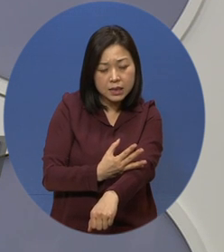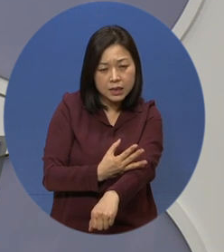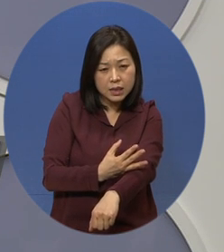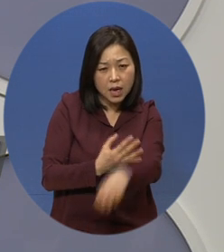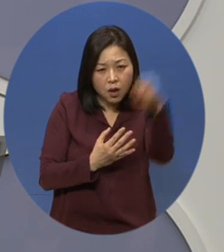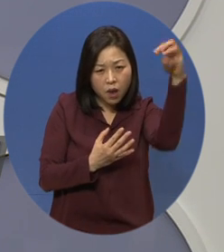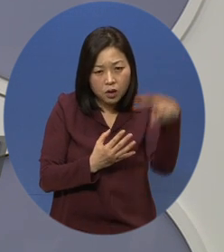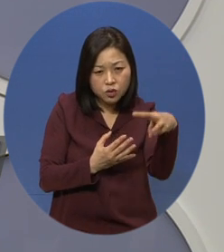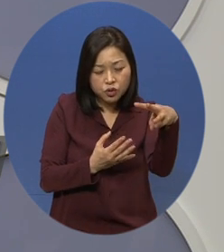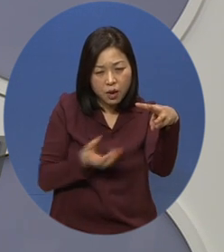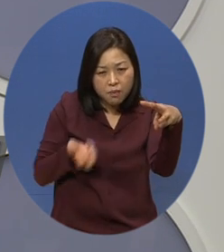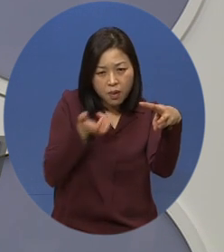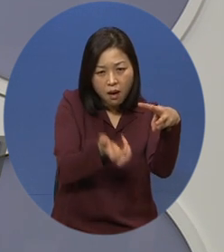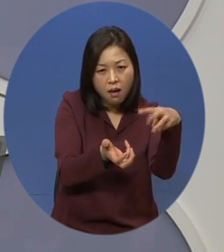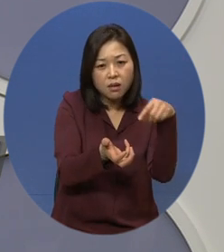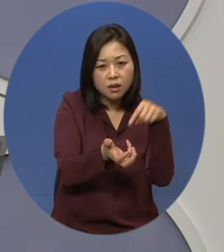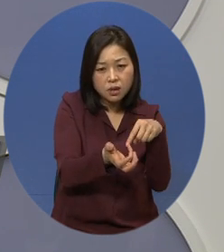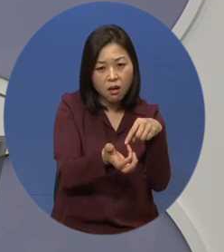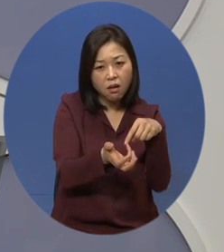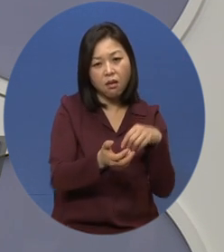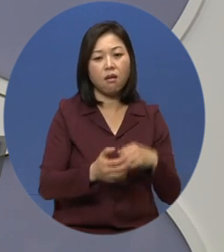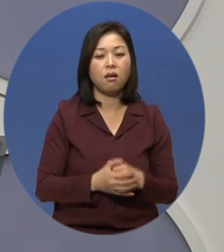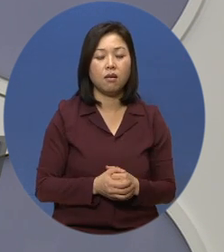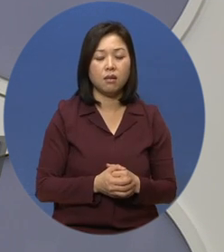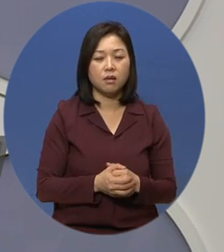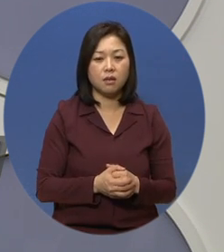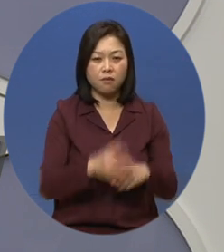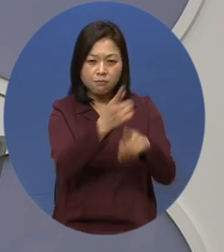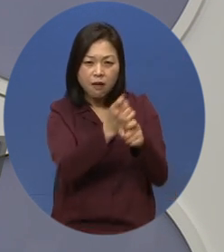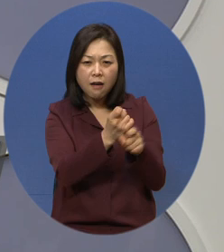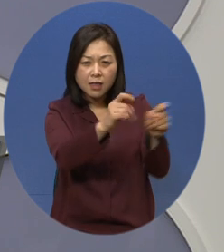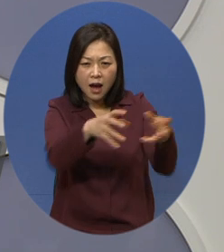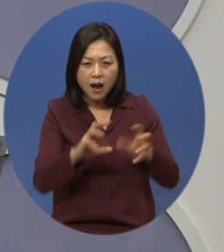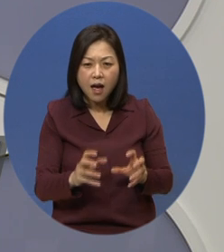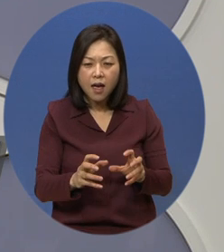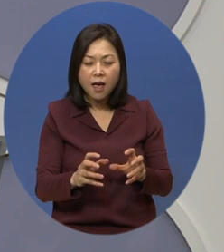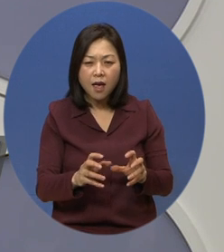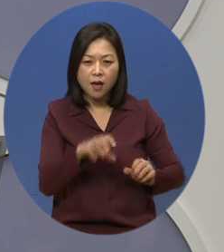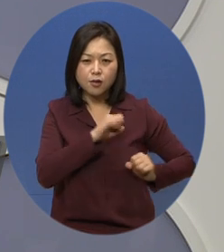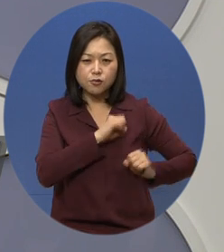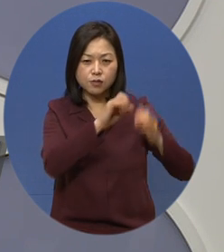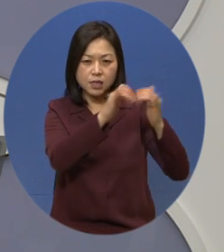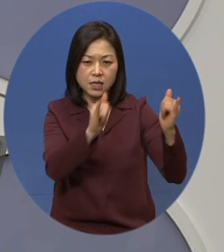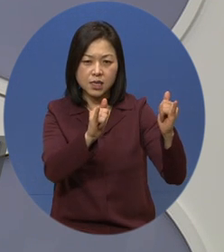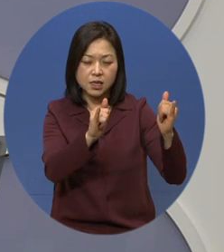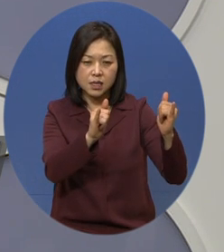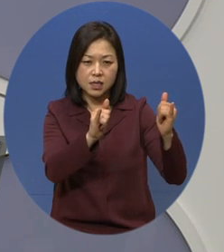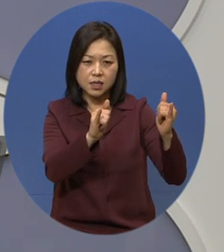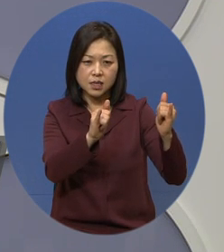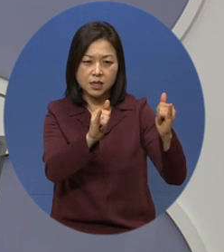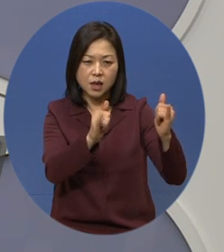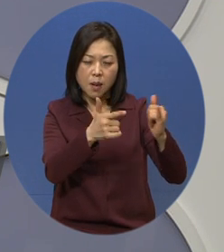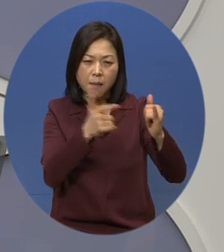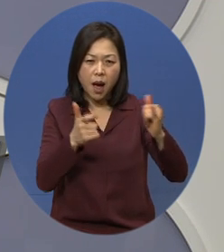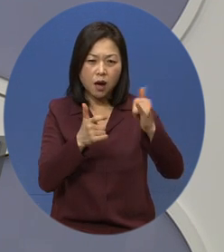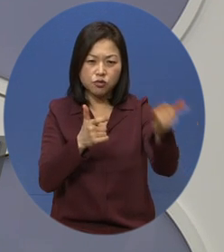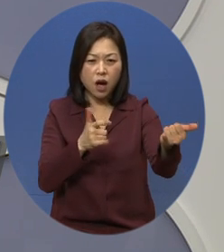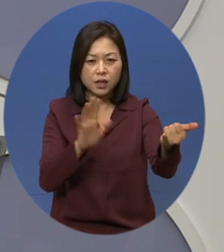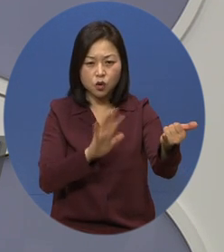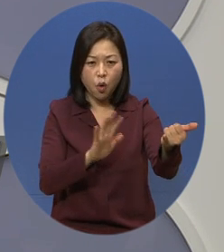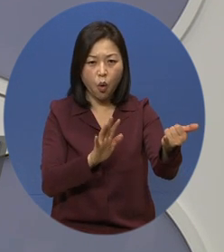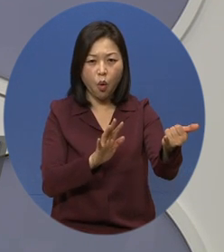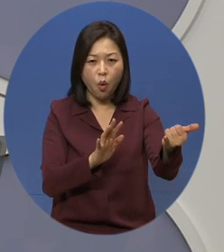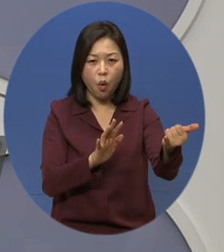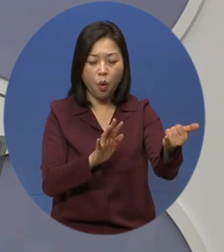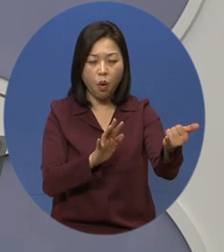서 그것도 무슨 어떤 적대 국에 에 군인을 또 죽이는 것도 아니